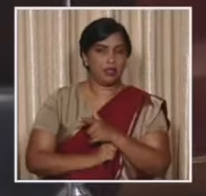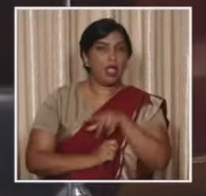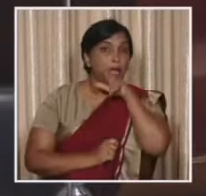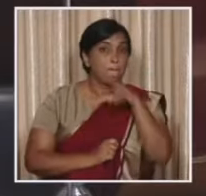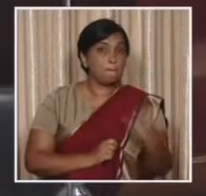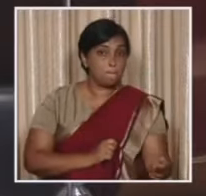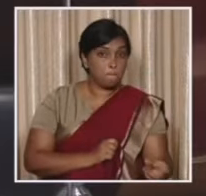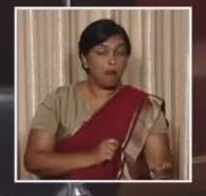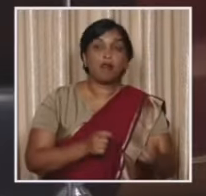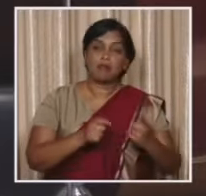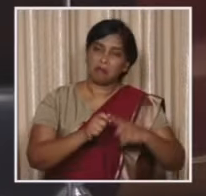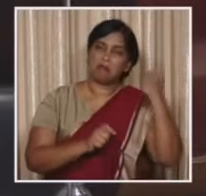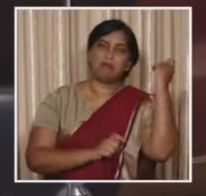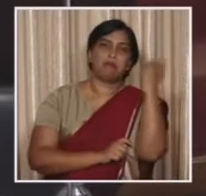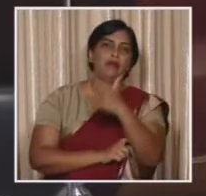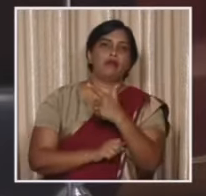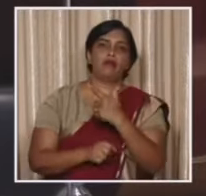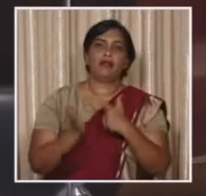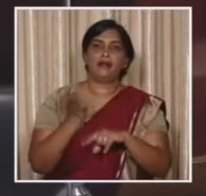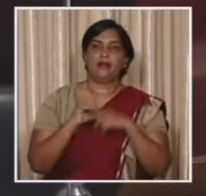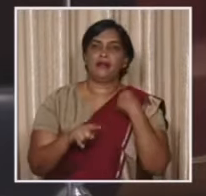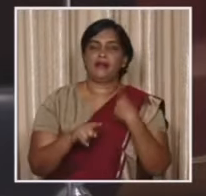බලුබද්ද බල්ලට්ටත් බදු ගැහුවා.